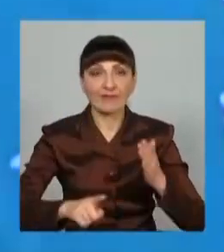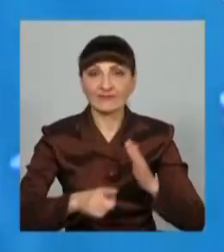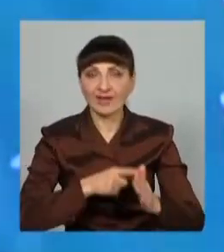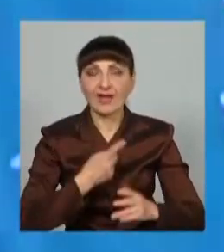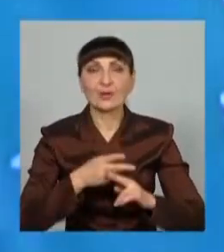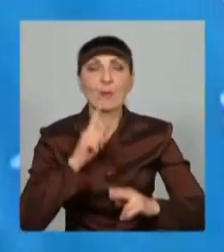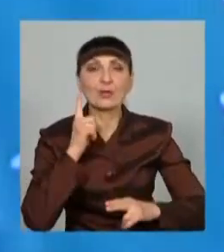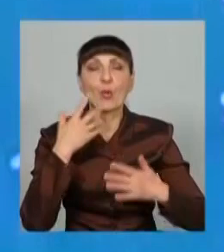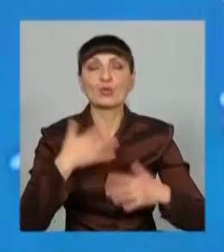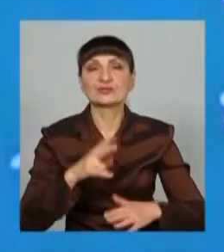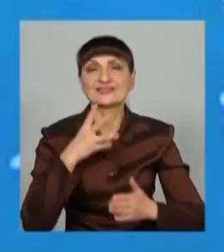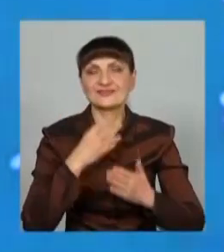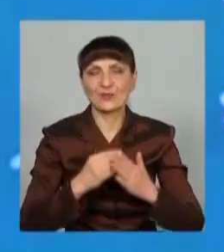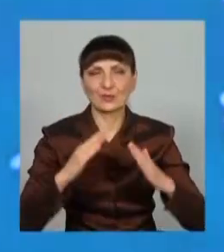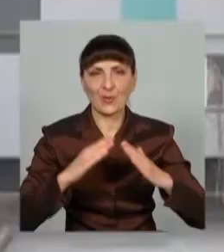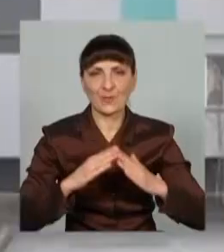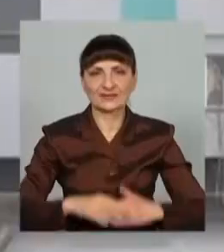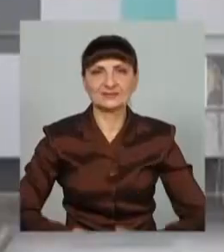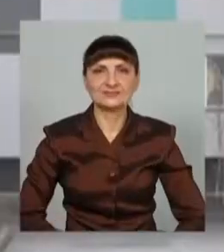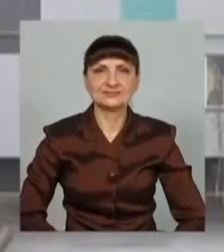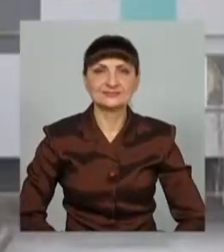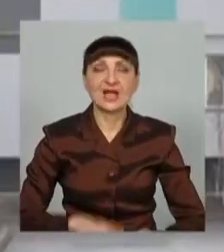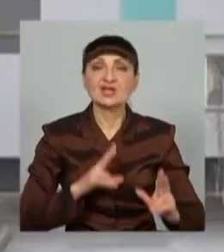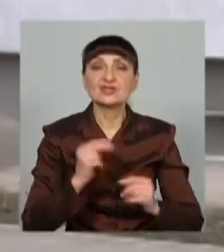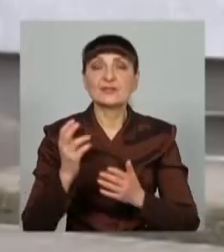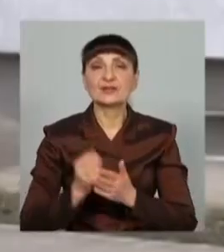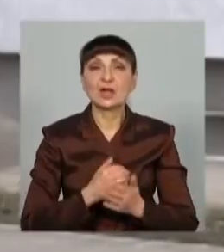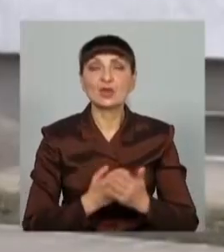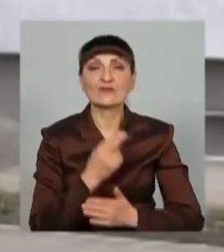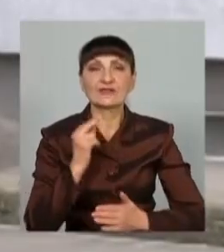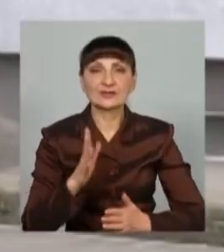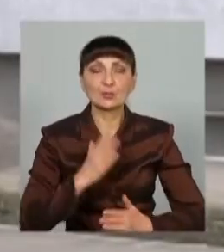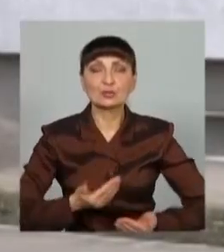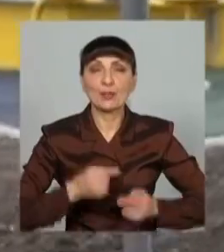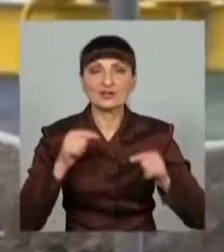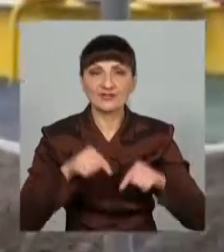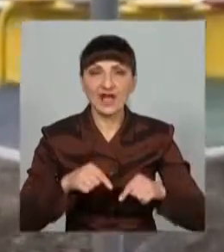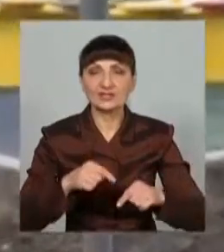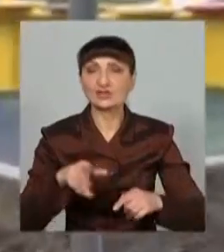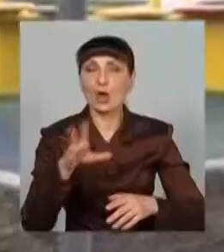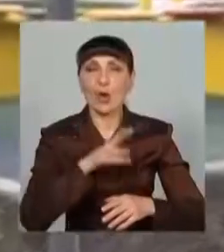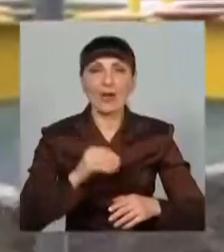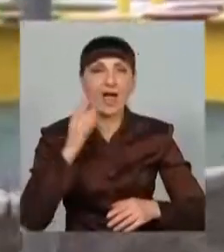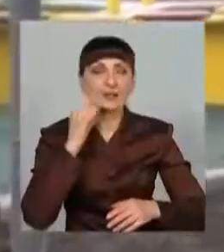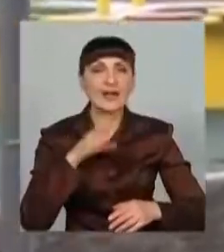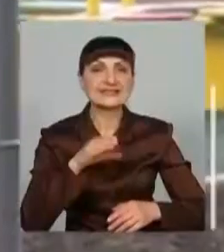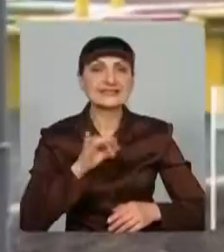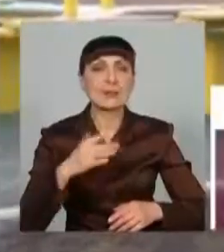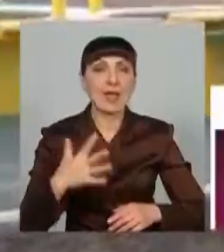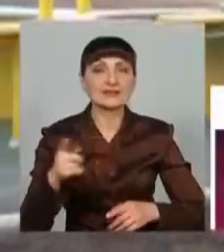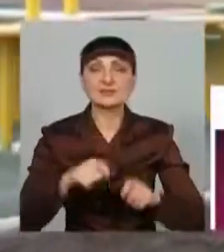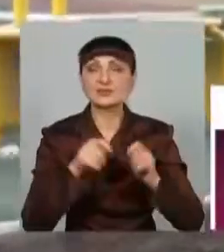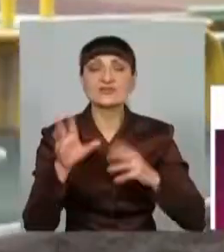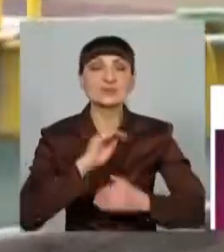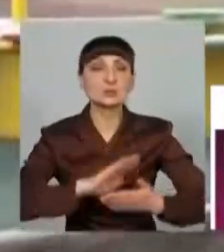Такой молодой, а уже имеет собственное жилье. Счастливые обладатели новых квартир будут проживать в этом жилом комплексе «Алма-Сити-5». Здесь созданы